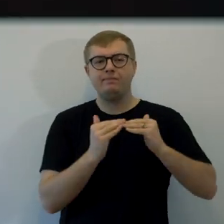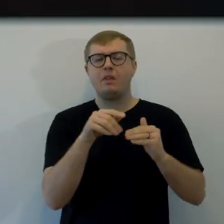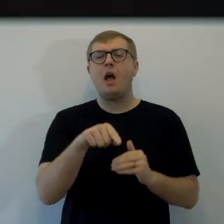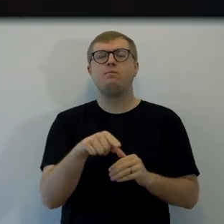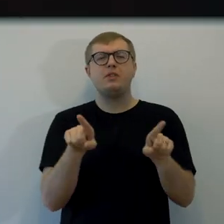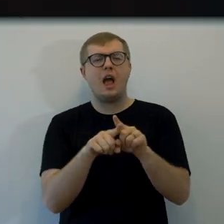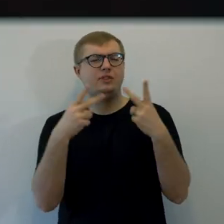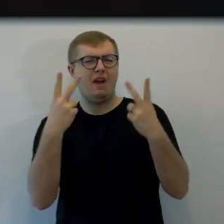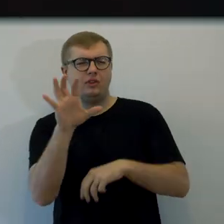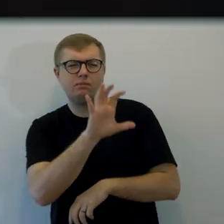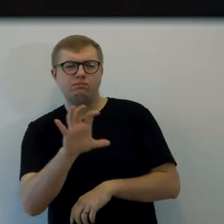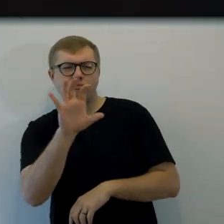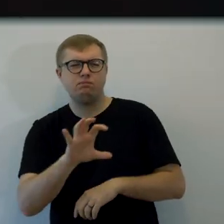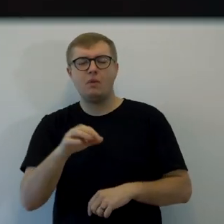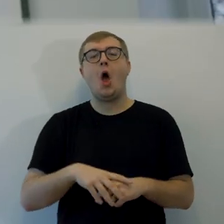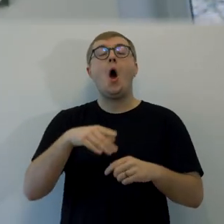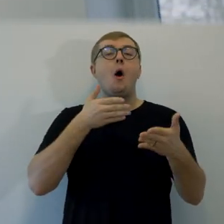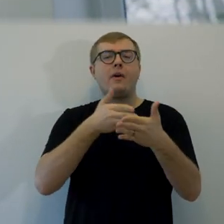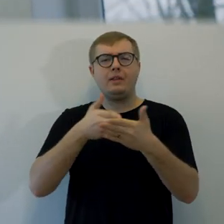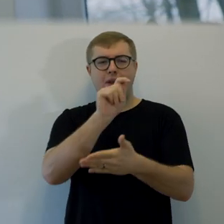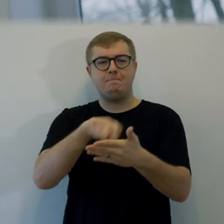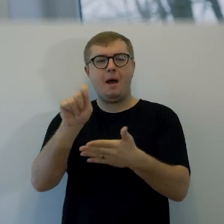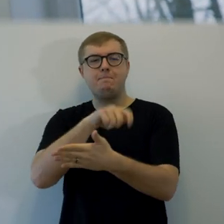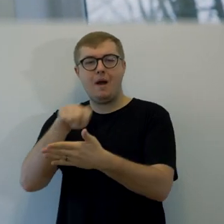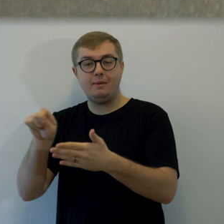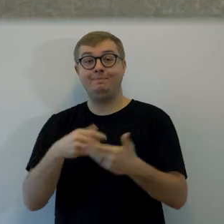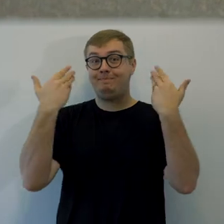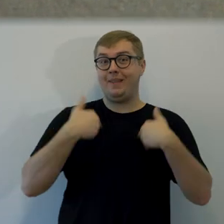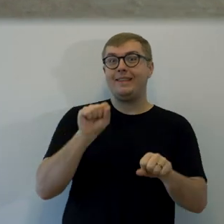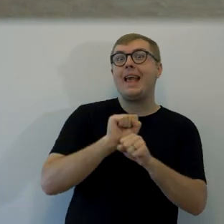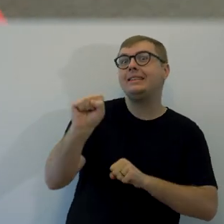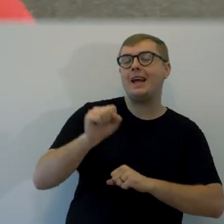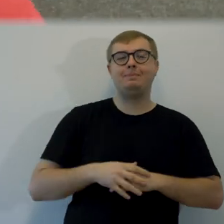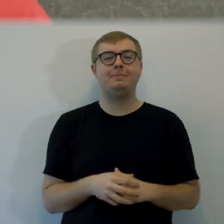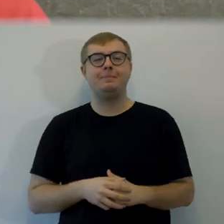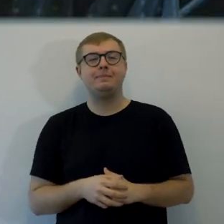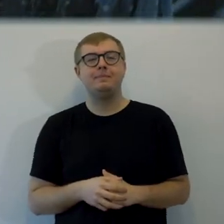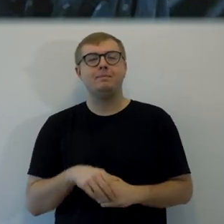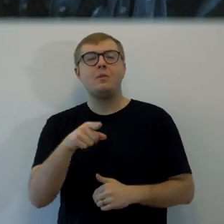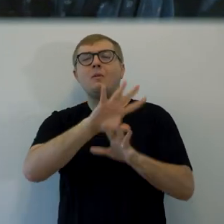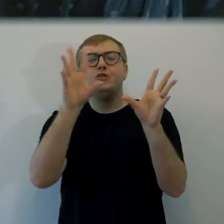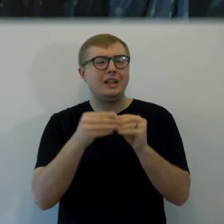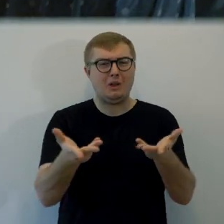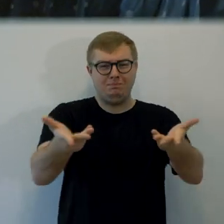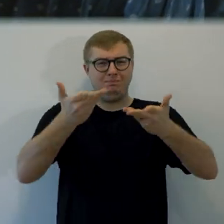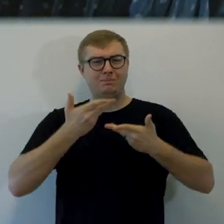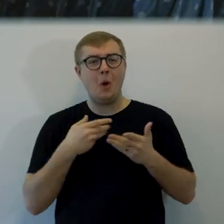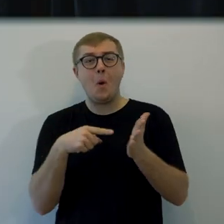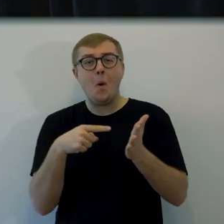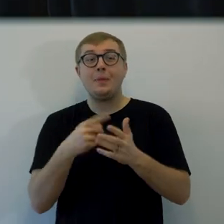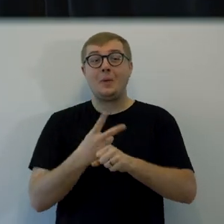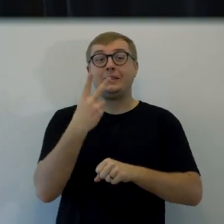szans. Dostępność to uważne patrzenie. To brak ograniczeń. Jestem. To wszystko na wyciągnięcie